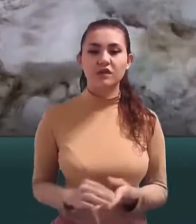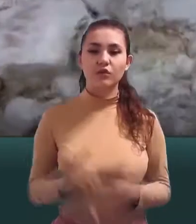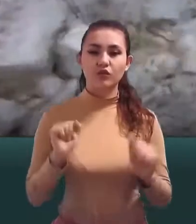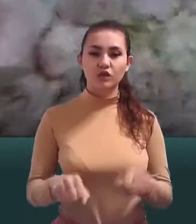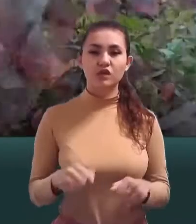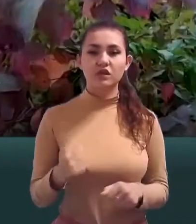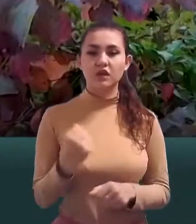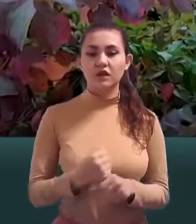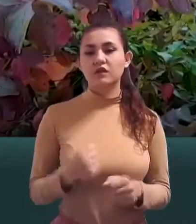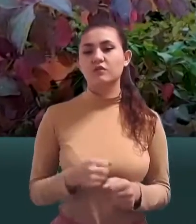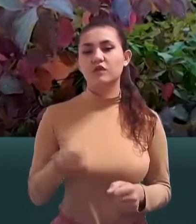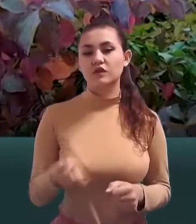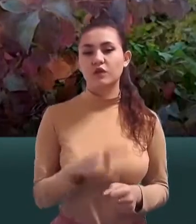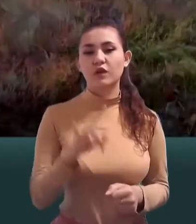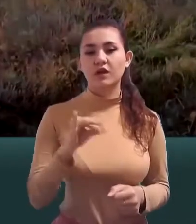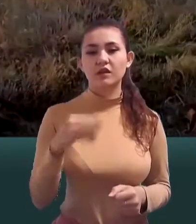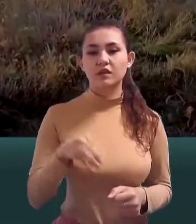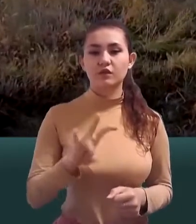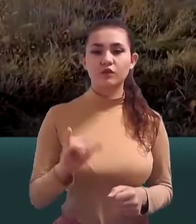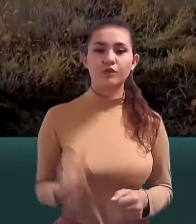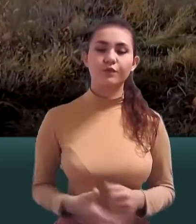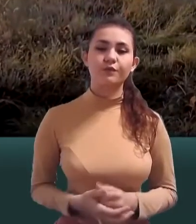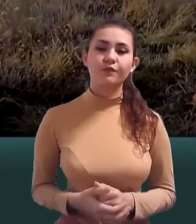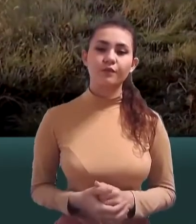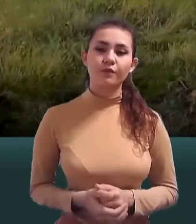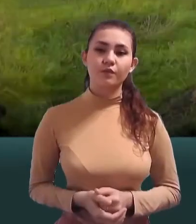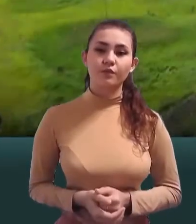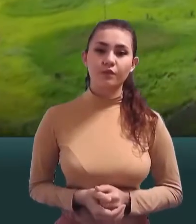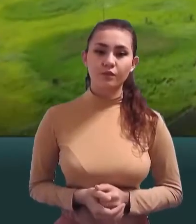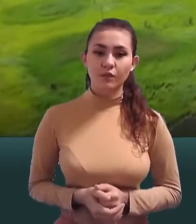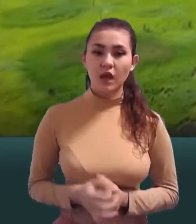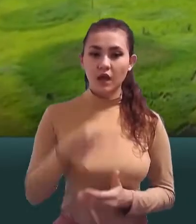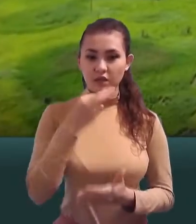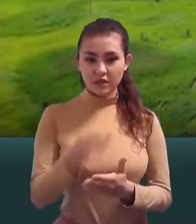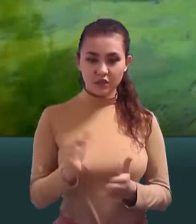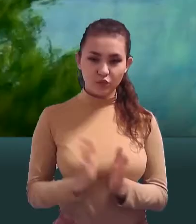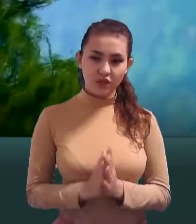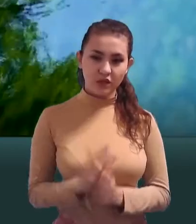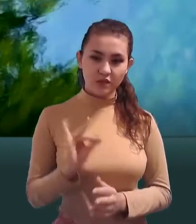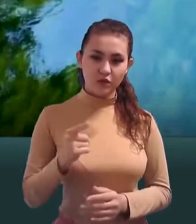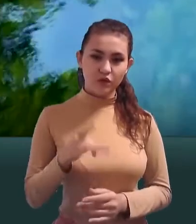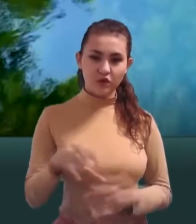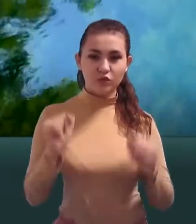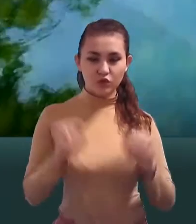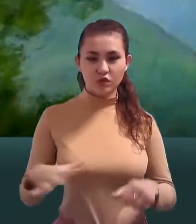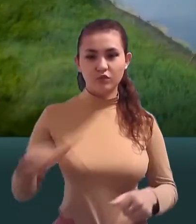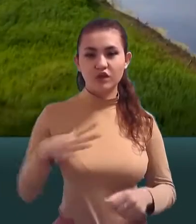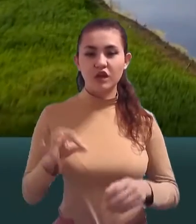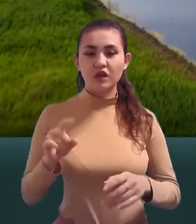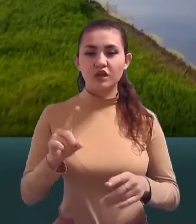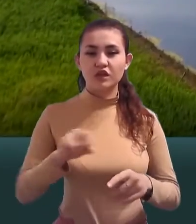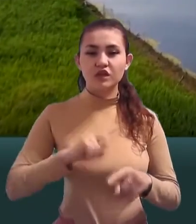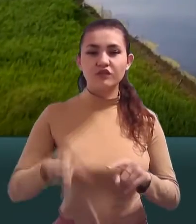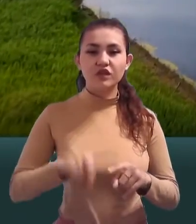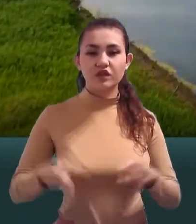результатами цього рейтингу казати. Так. А скажіть, будь ласка, пане Ігорю, чи можна було б швидше розвиватись? І за